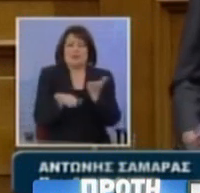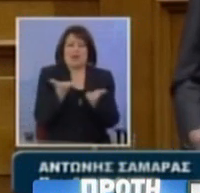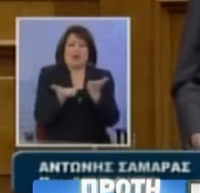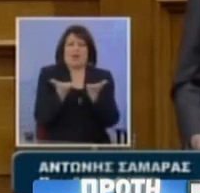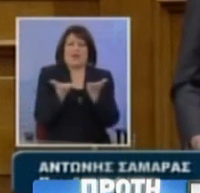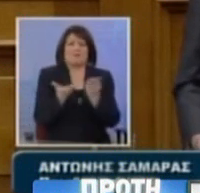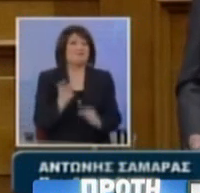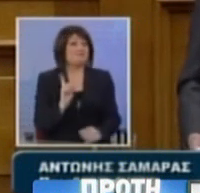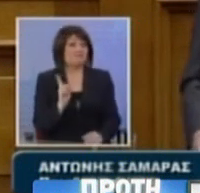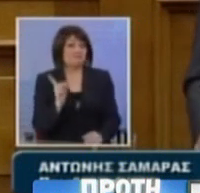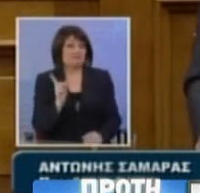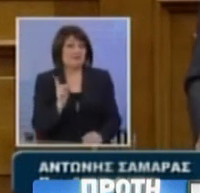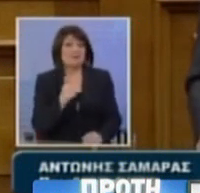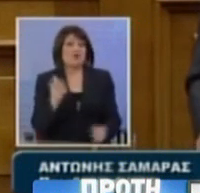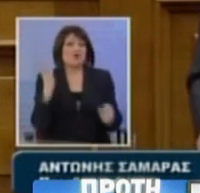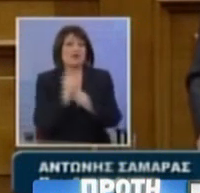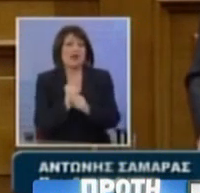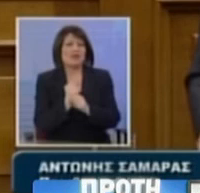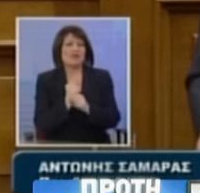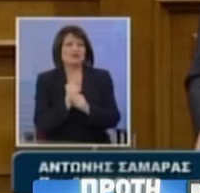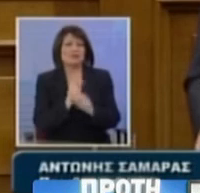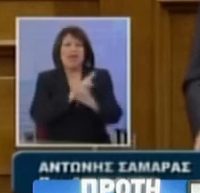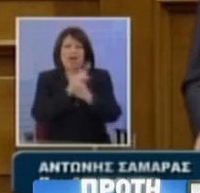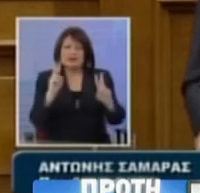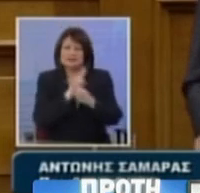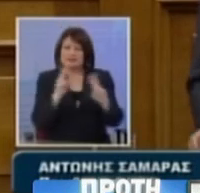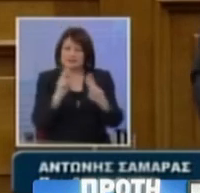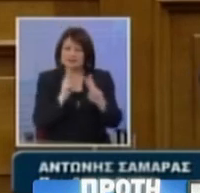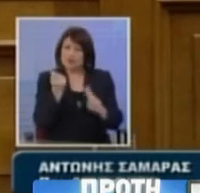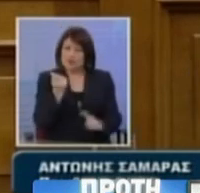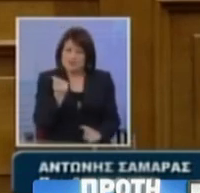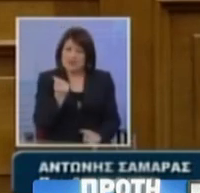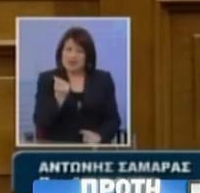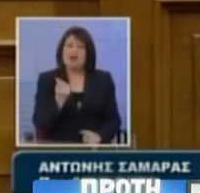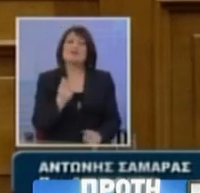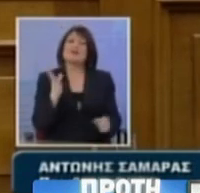μάχη της εξυγίανσης. Κερδίζουμε και τη μάχη της ανταγωνιστικότητας.